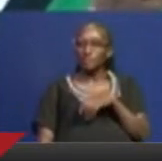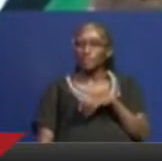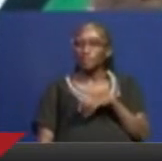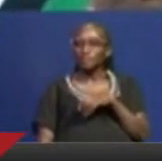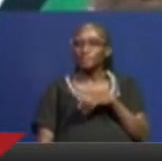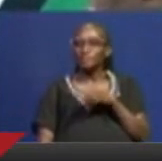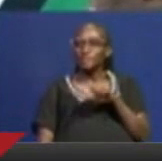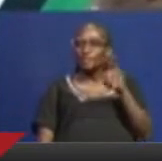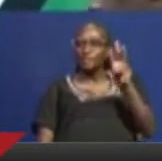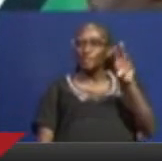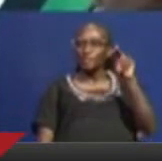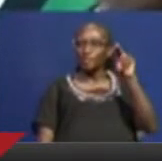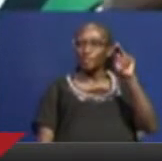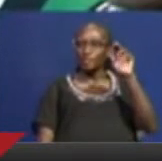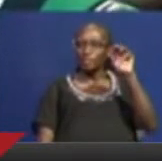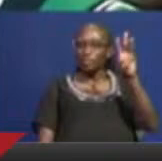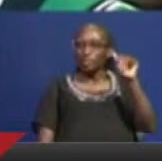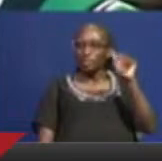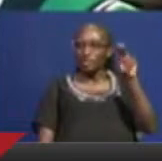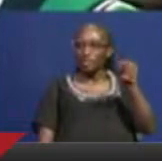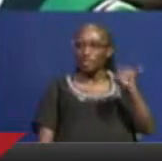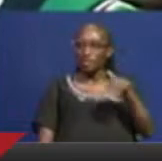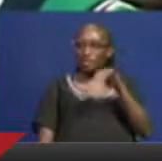Kipipiri Wanjiko Mohia.